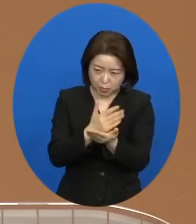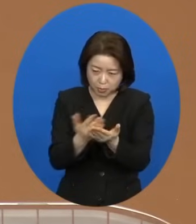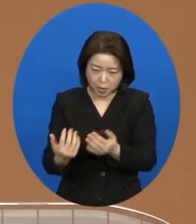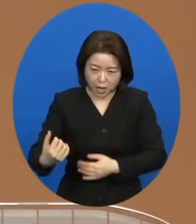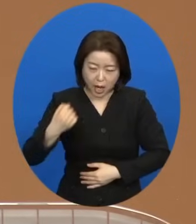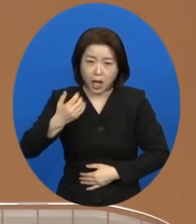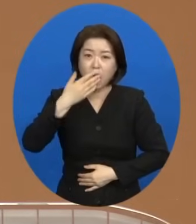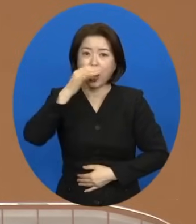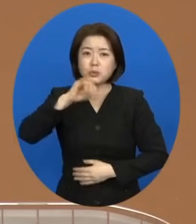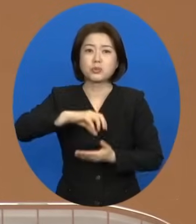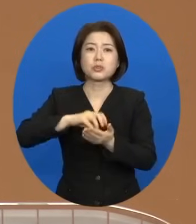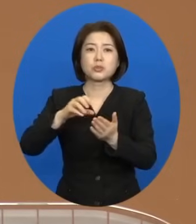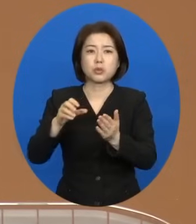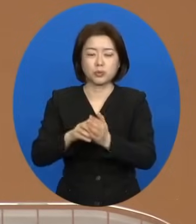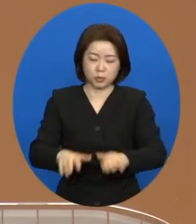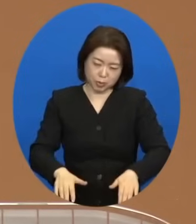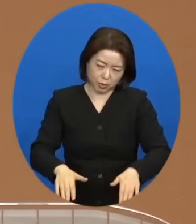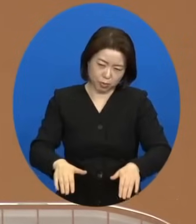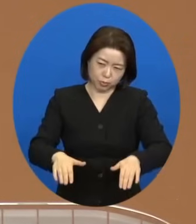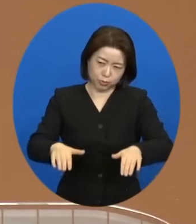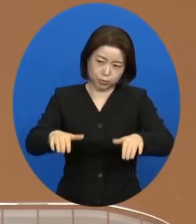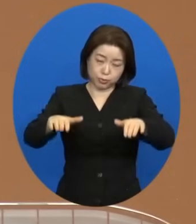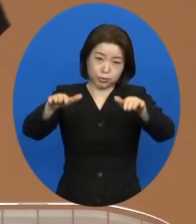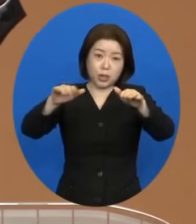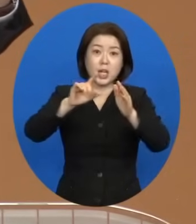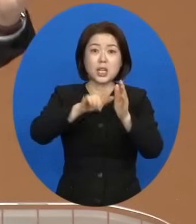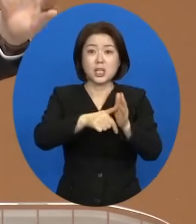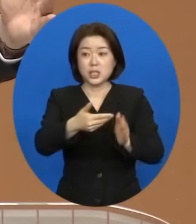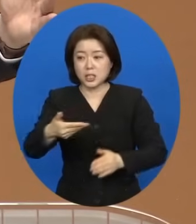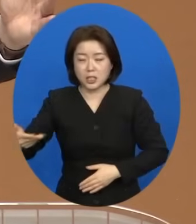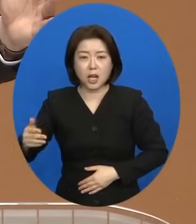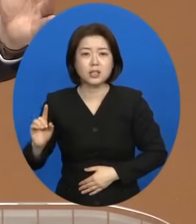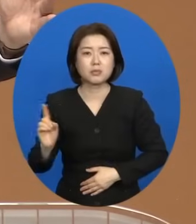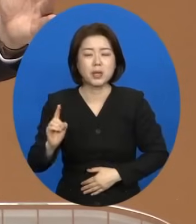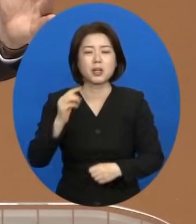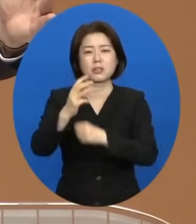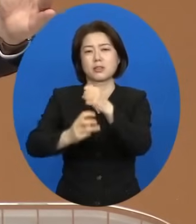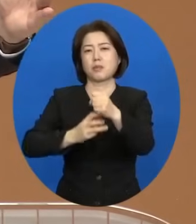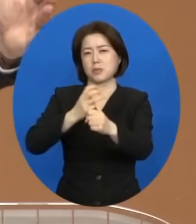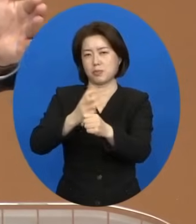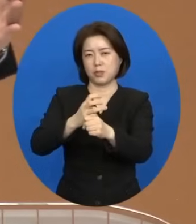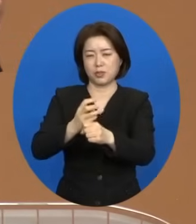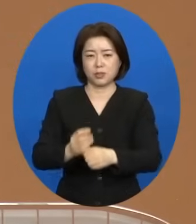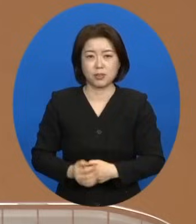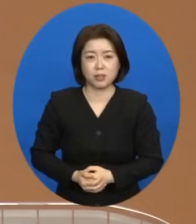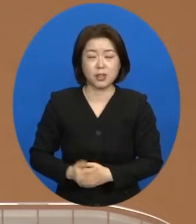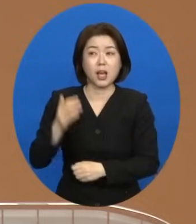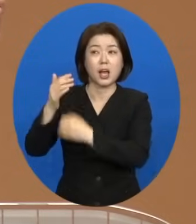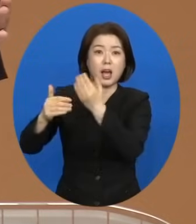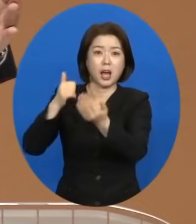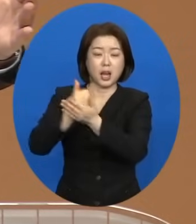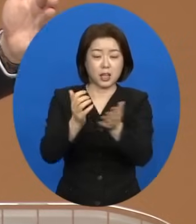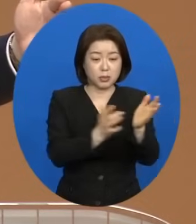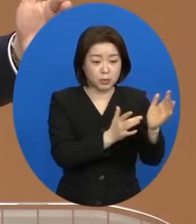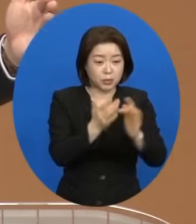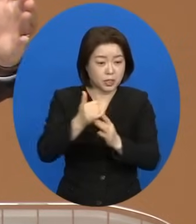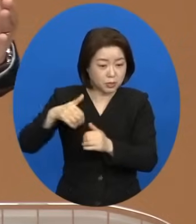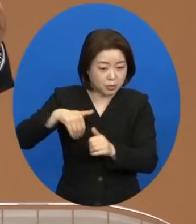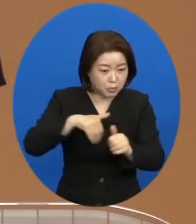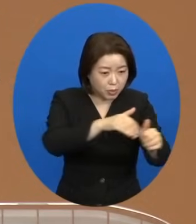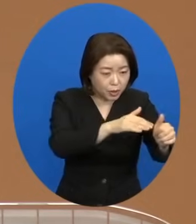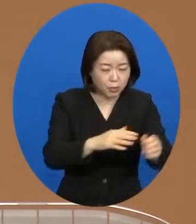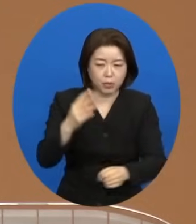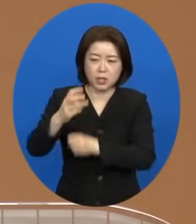할 수 있을 정도로 그렇게 지난 그 시간이 바로 30년의 시간이에요 하나님도 예수님을 보내시고